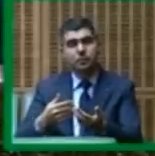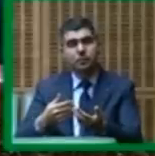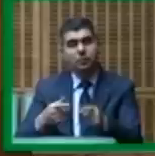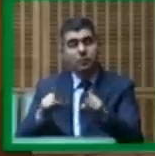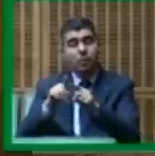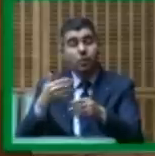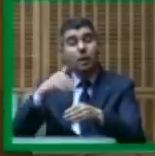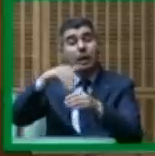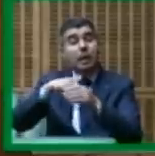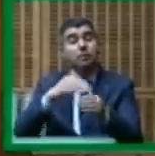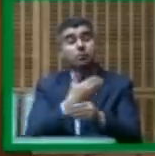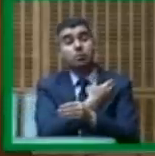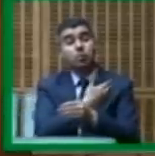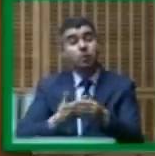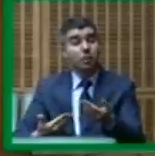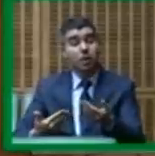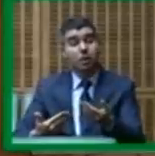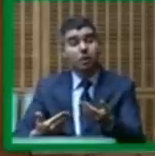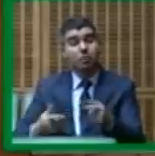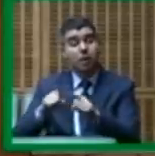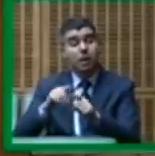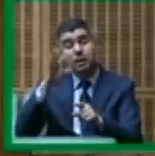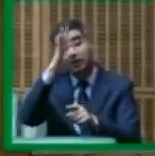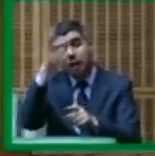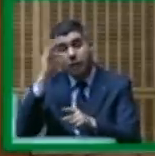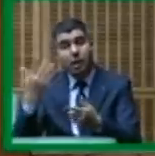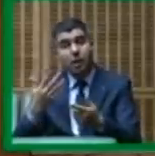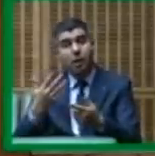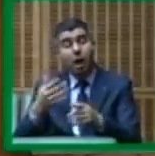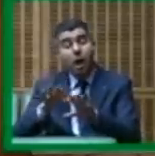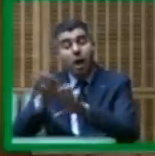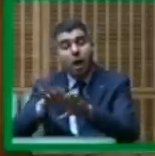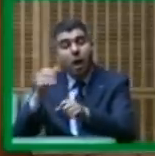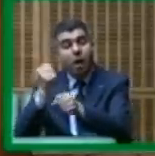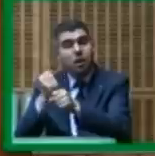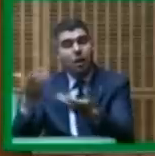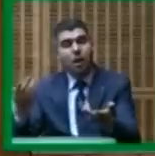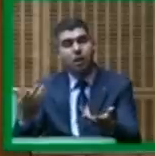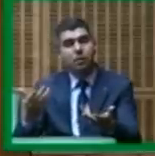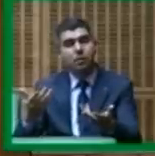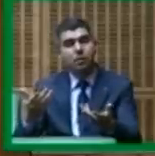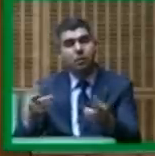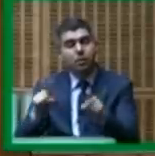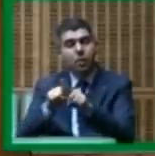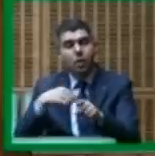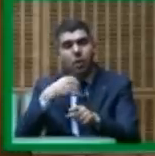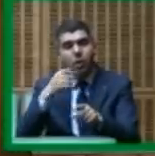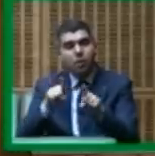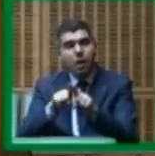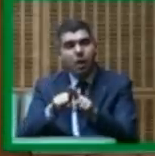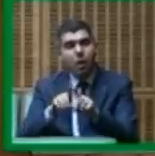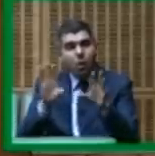مجلس المستشارين نحن نمارس السياسه، كيف العمل؟ هل أنا المسؤول ليس فقط